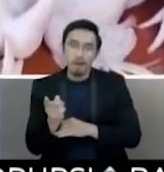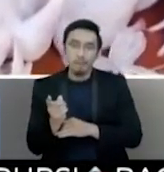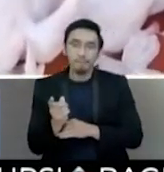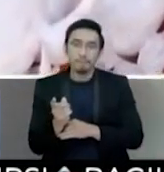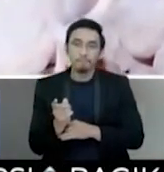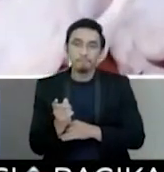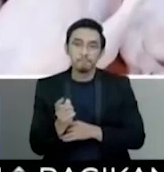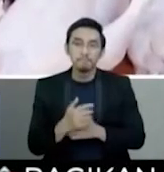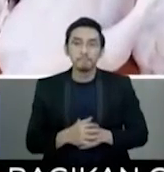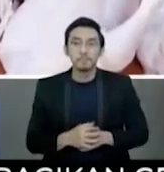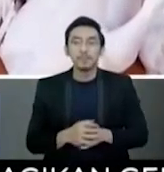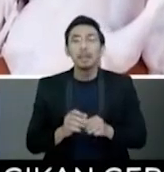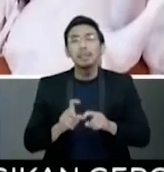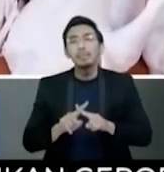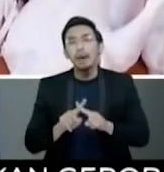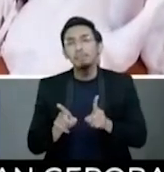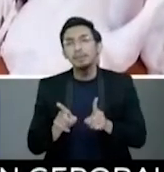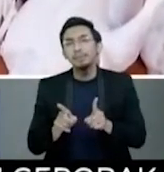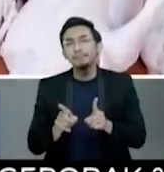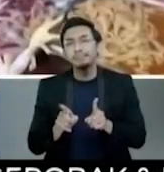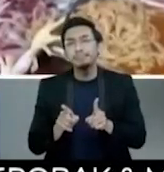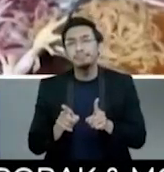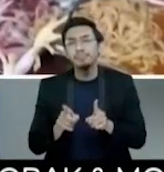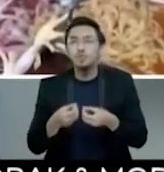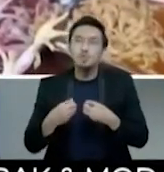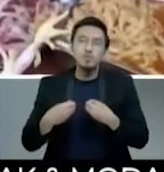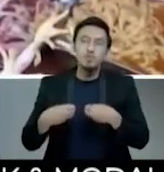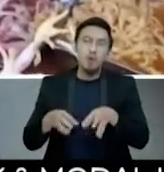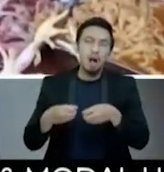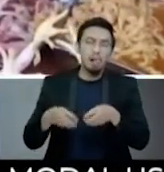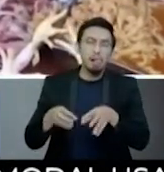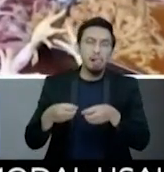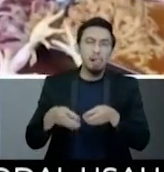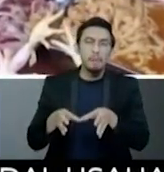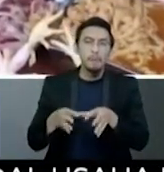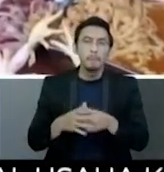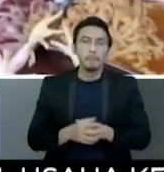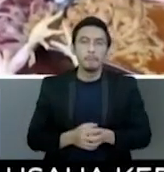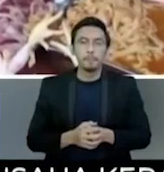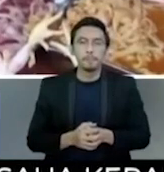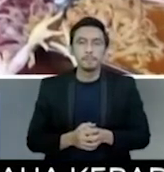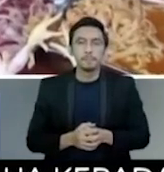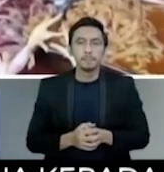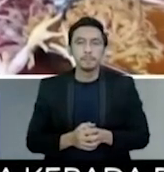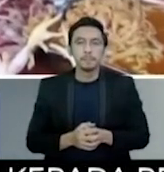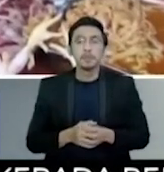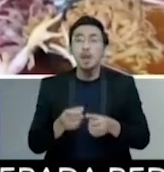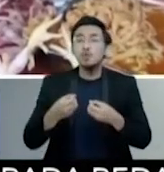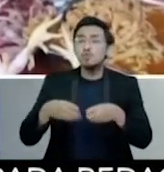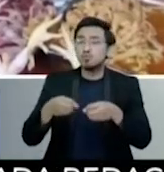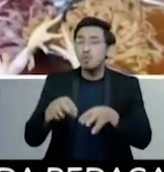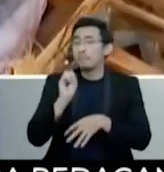naik, rupanya para pedagang pun berkata bahwa minat atau daya beli masyarakat di tengah bulan puasa,